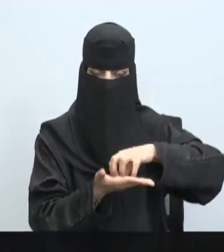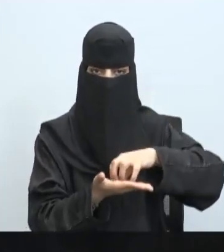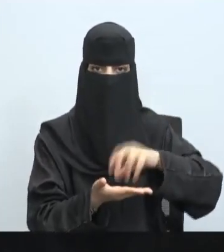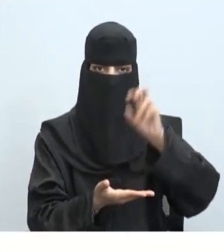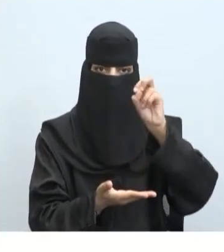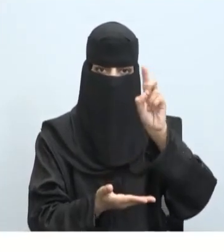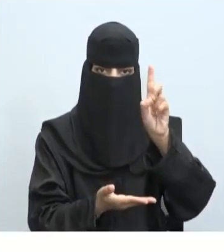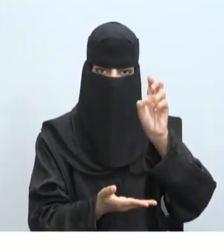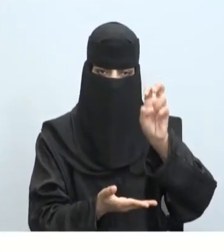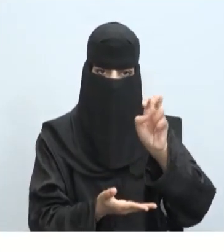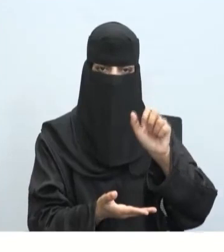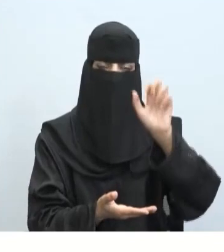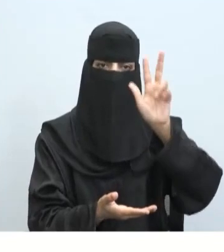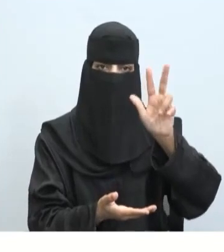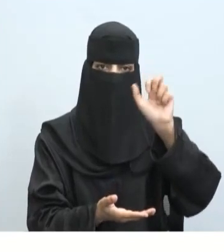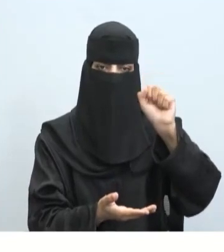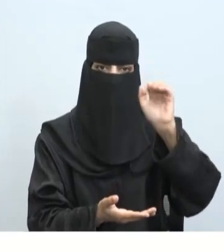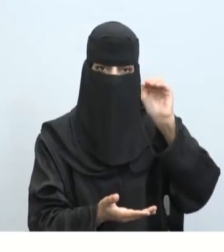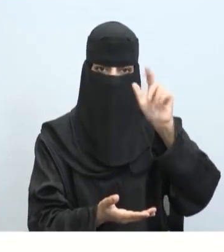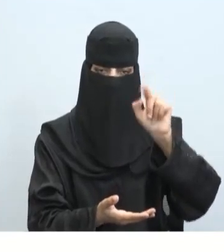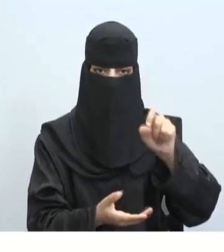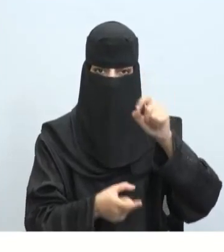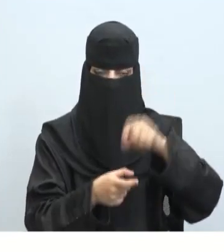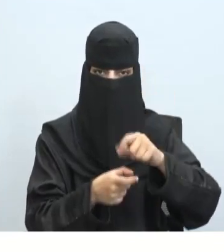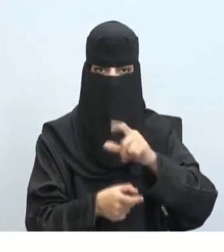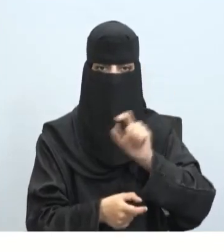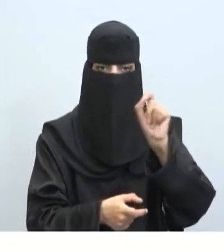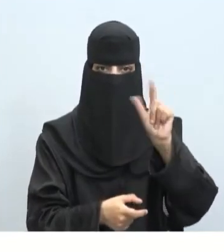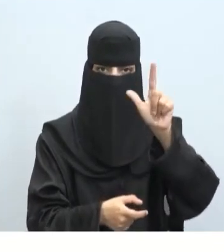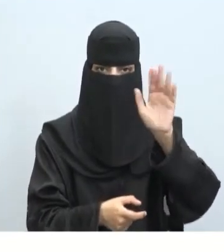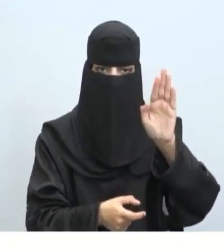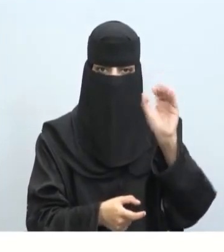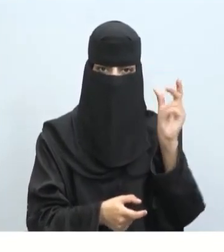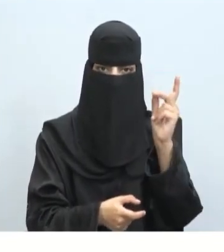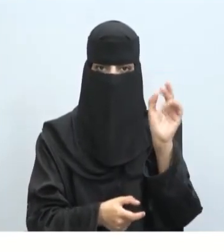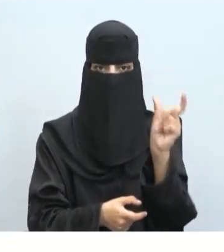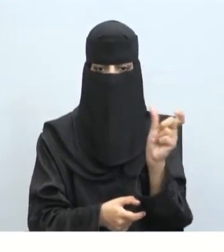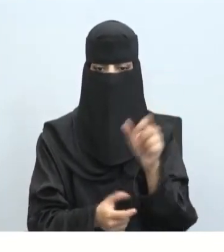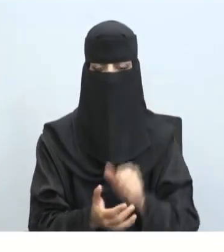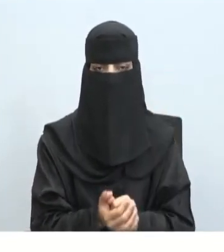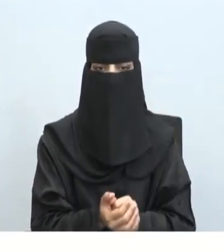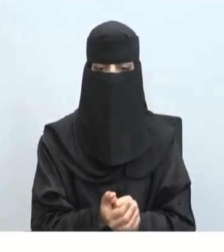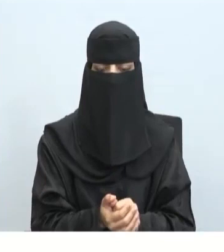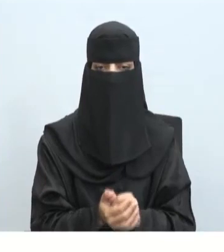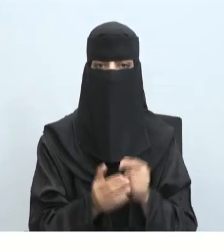ومسجد قرطبه في الاندس تقو